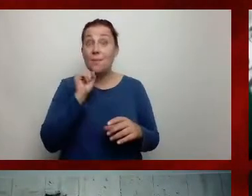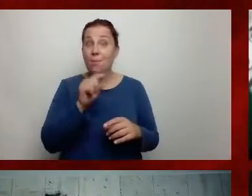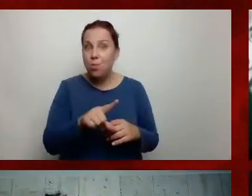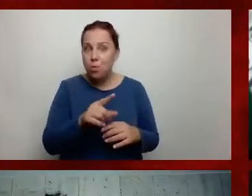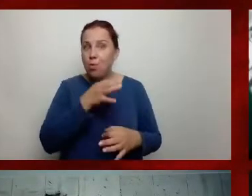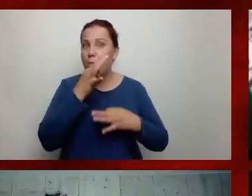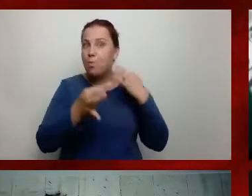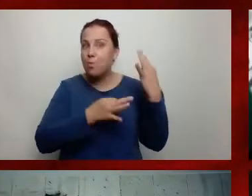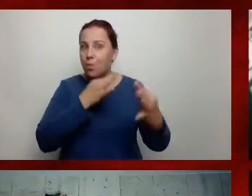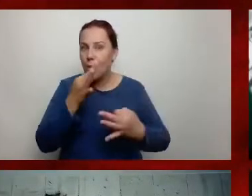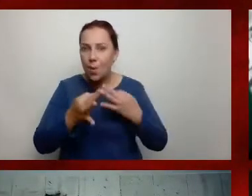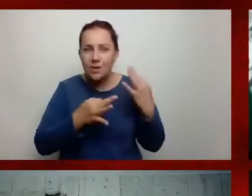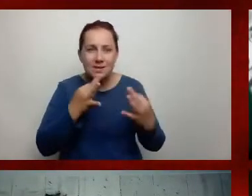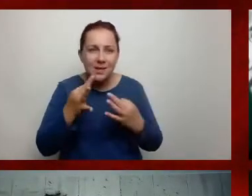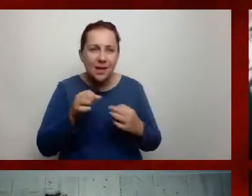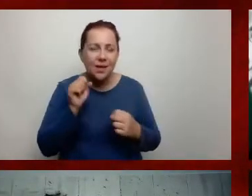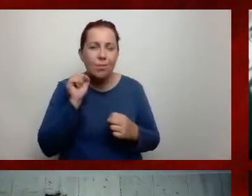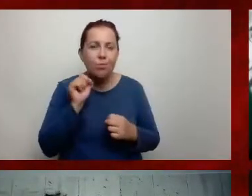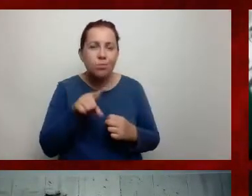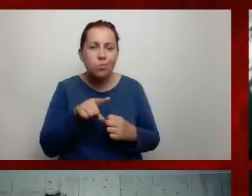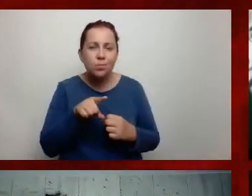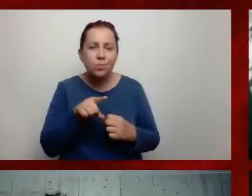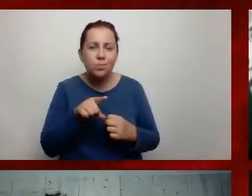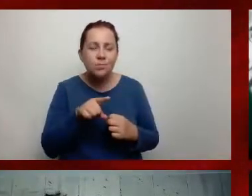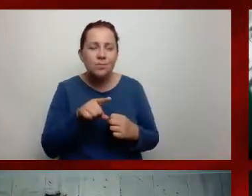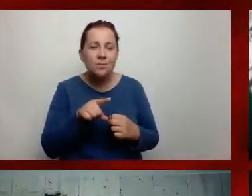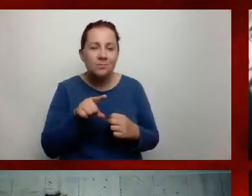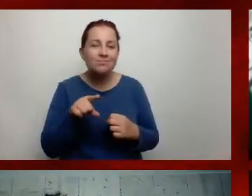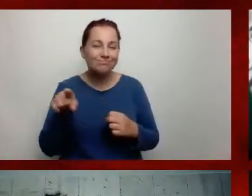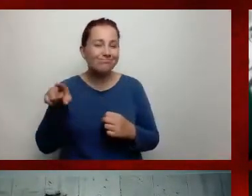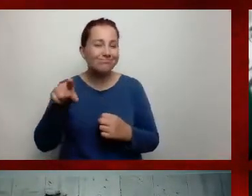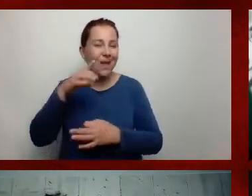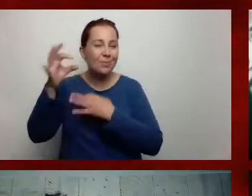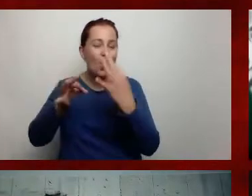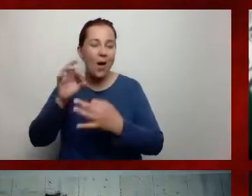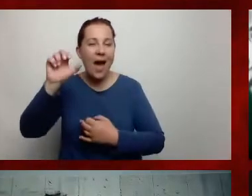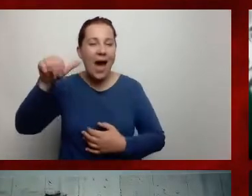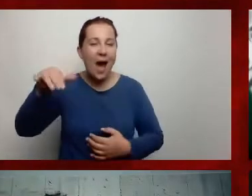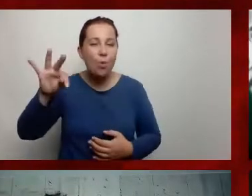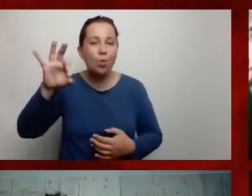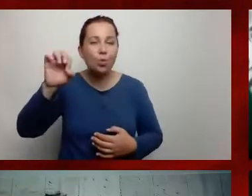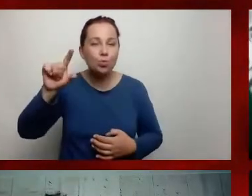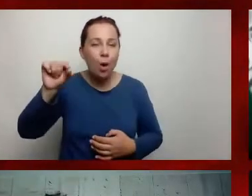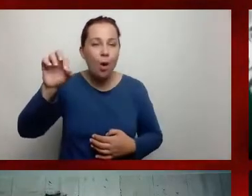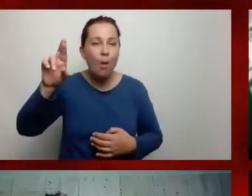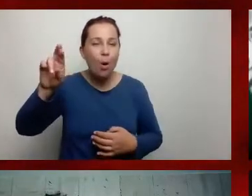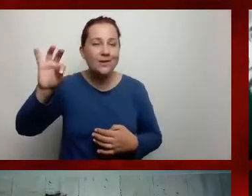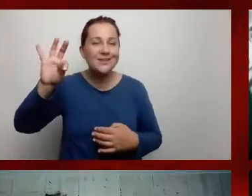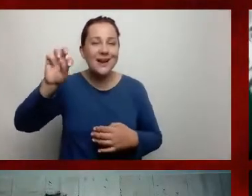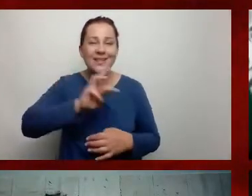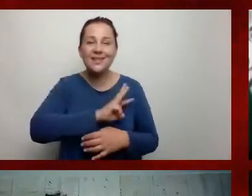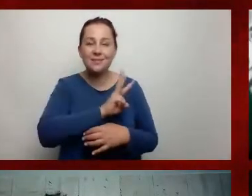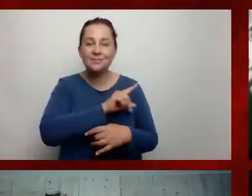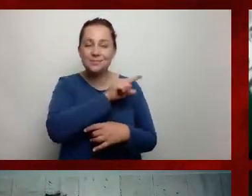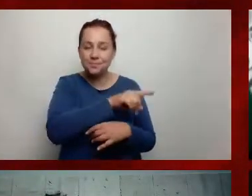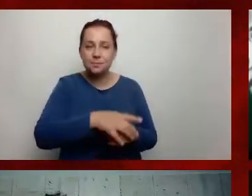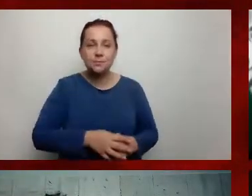Self-Portrait, łamane na autoportret Witkacego. Nie znam wprawdzie języka norweskiego, no ale tam z tego,